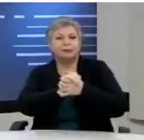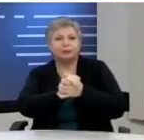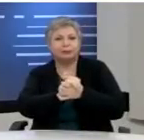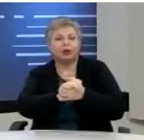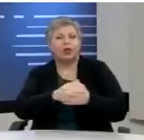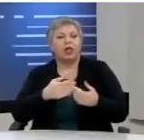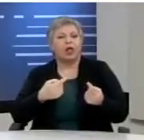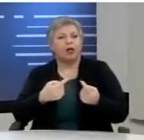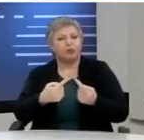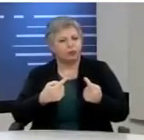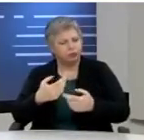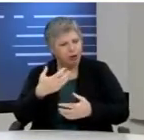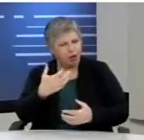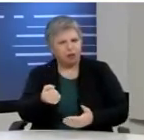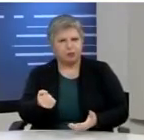πλευρές. Μάλιστα.